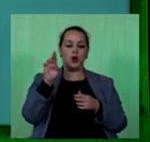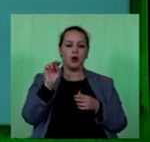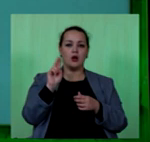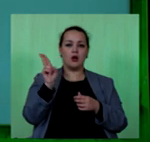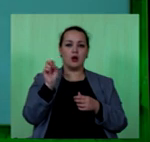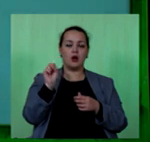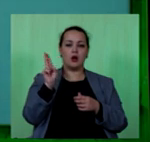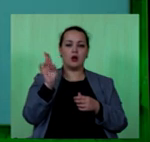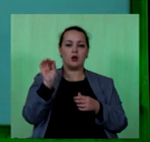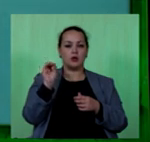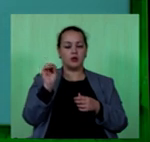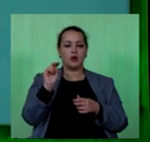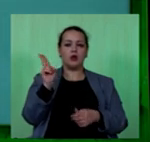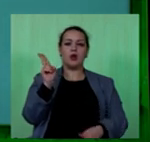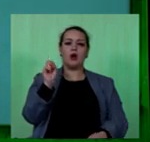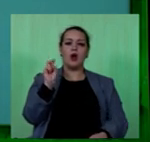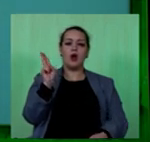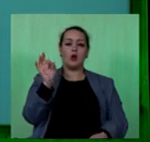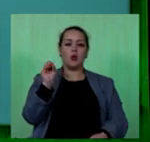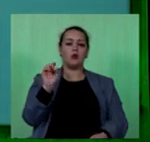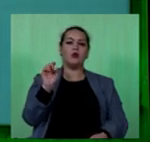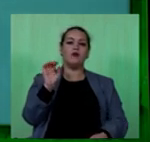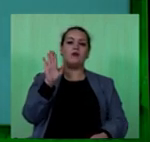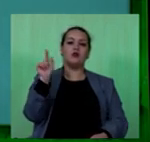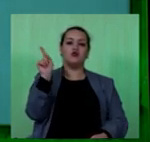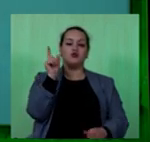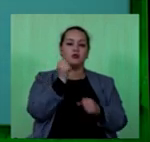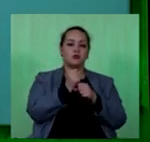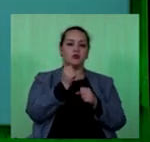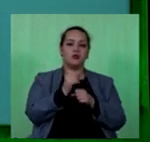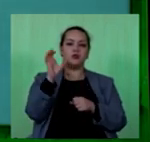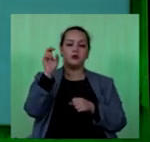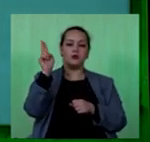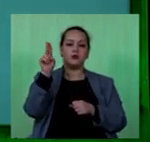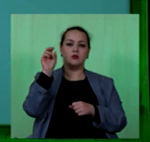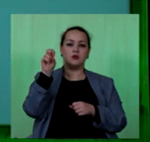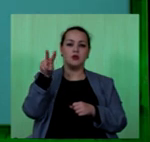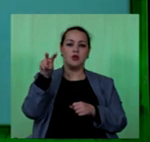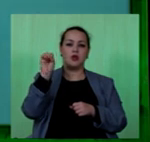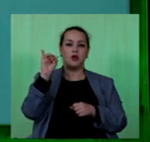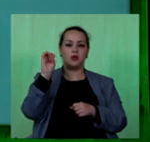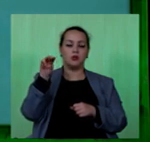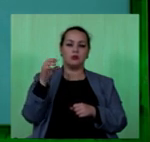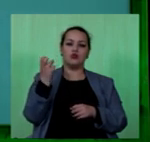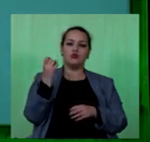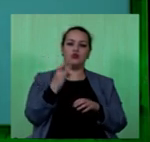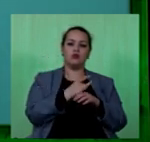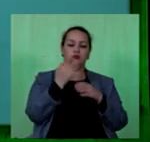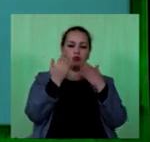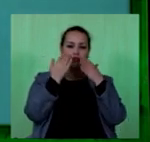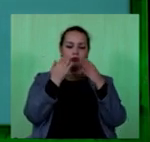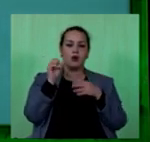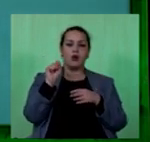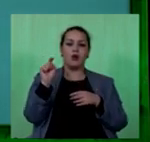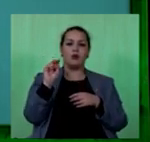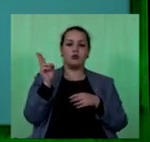какое в что делает что делают что сделают еще раз читаем а кто